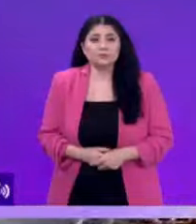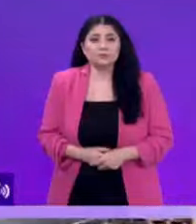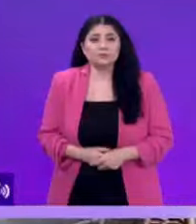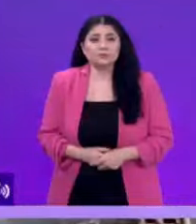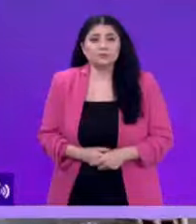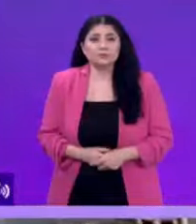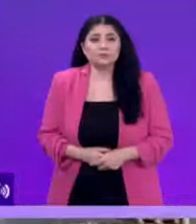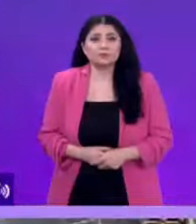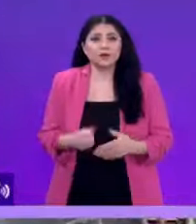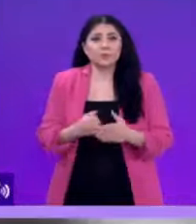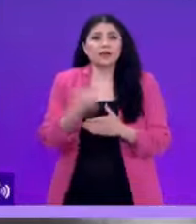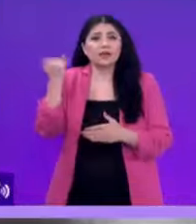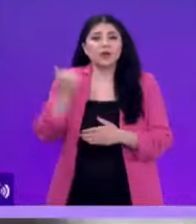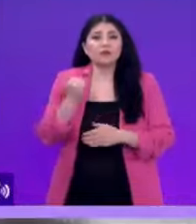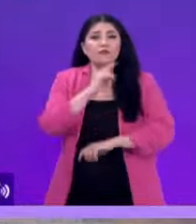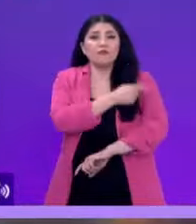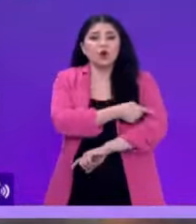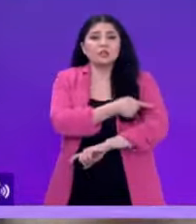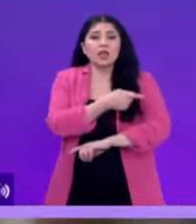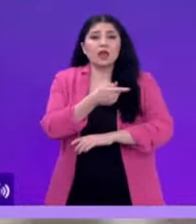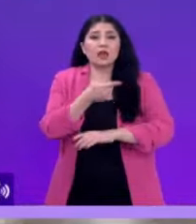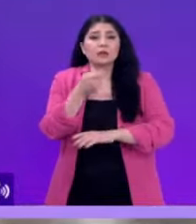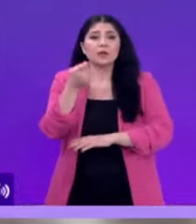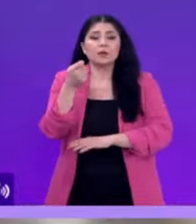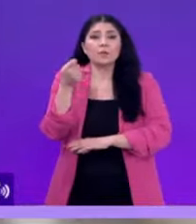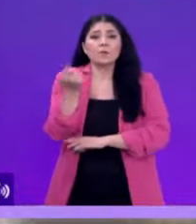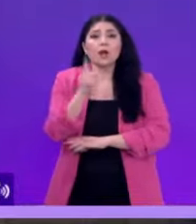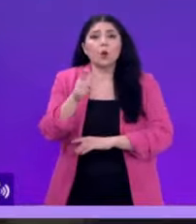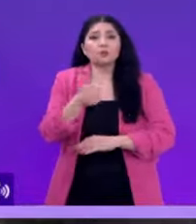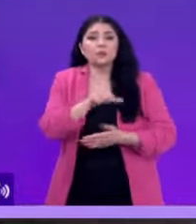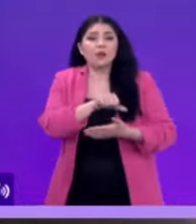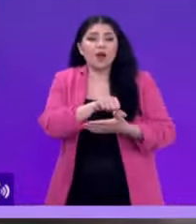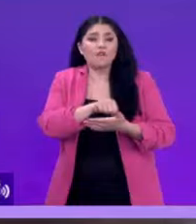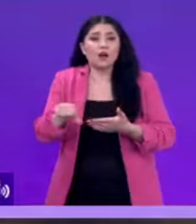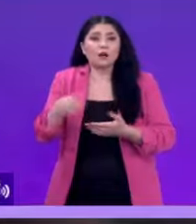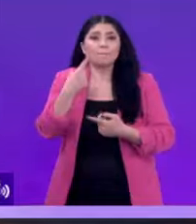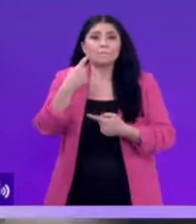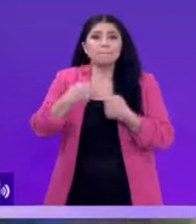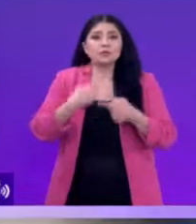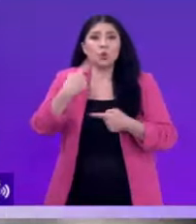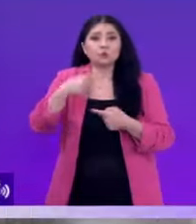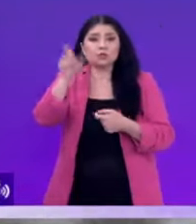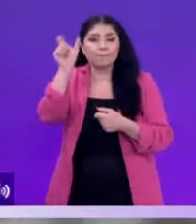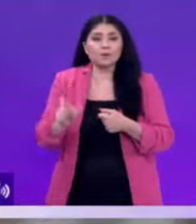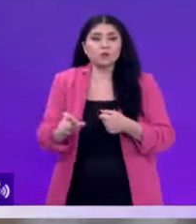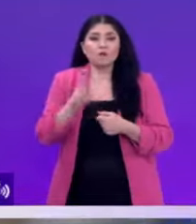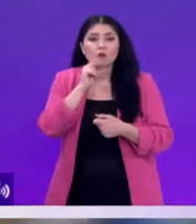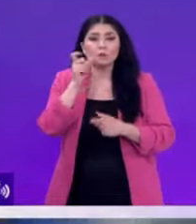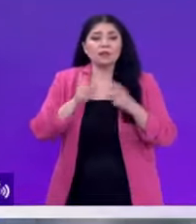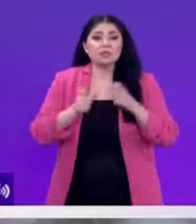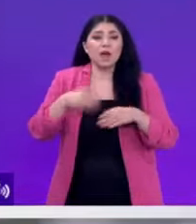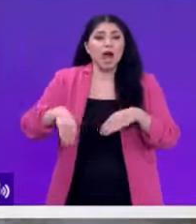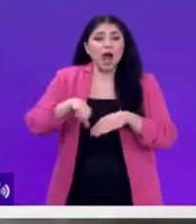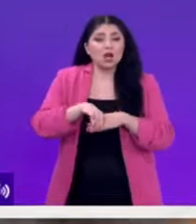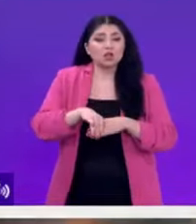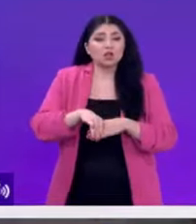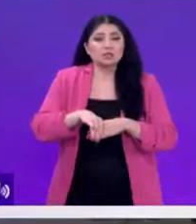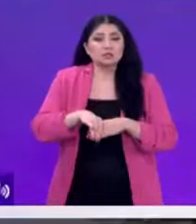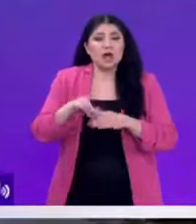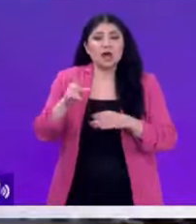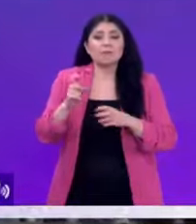Până la sosirea forțelor de intervenție s-au evacuat peste 100 de persoane, este vorba de atât de angajați